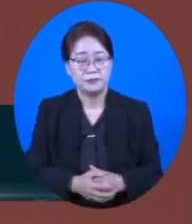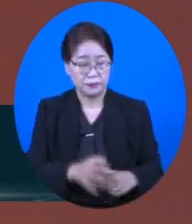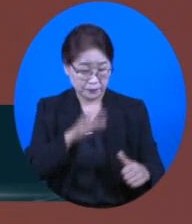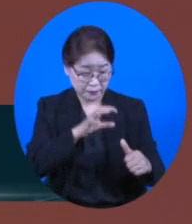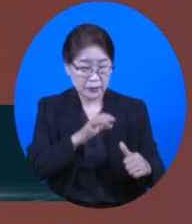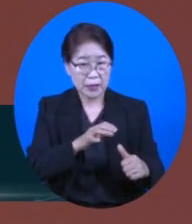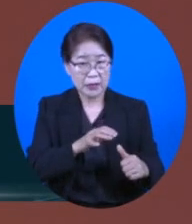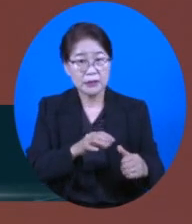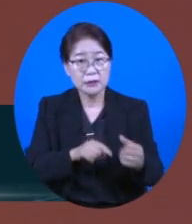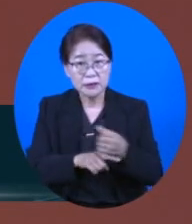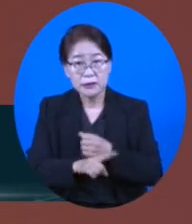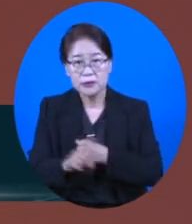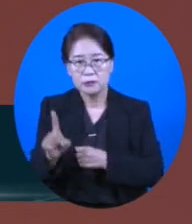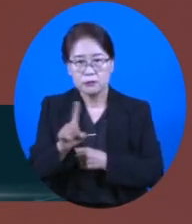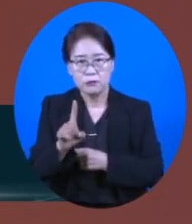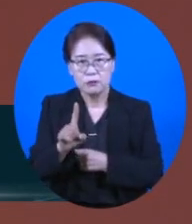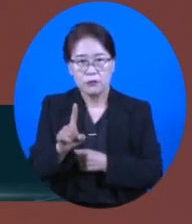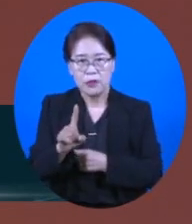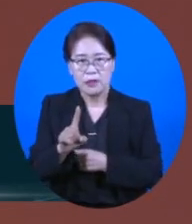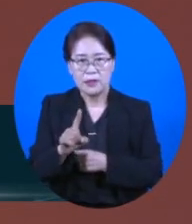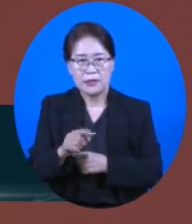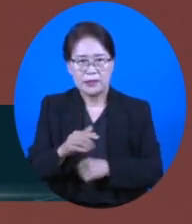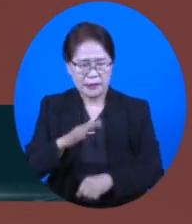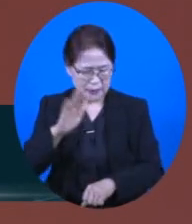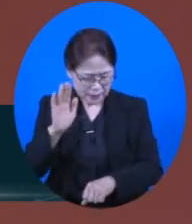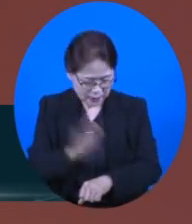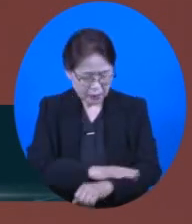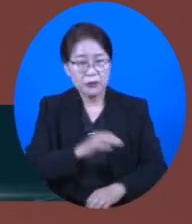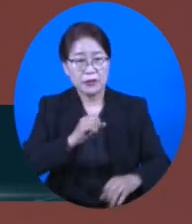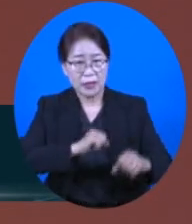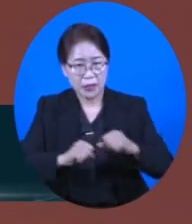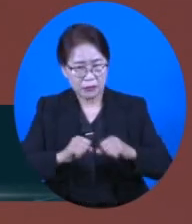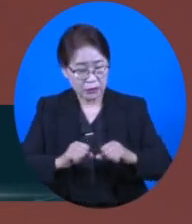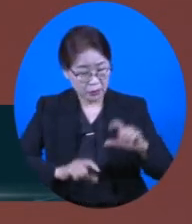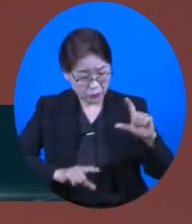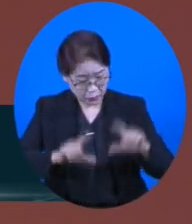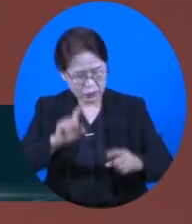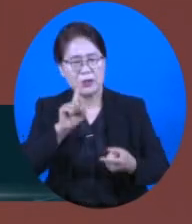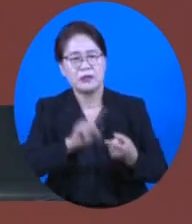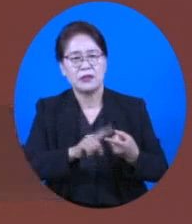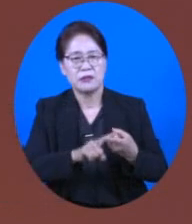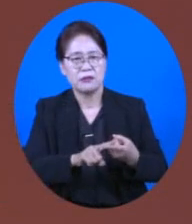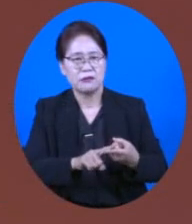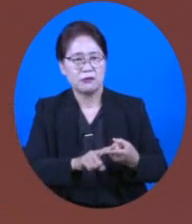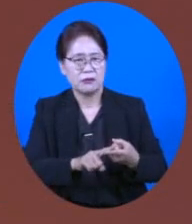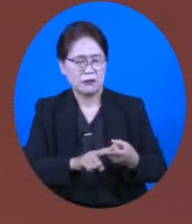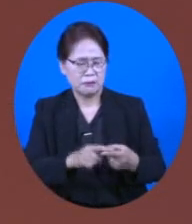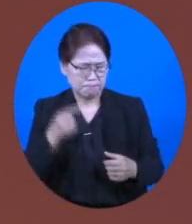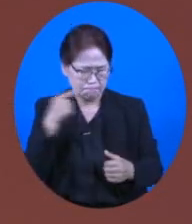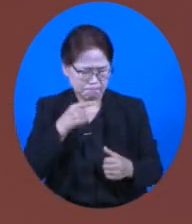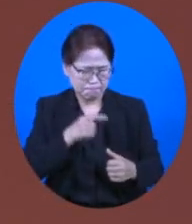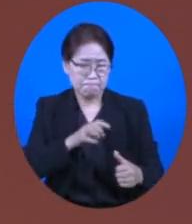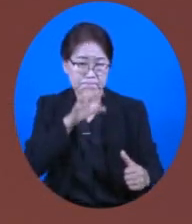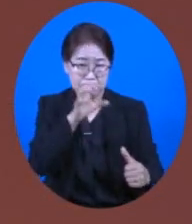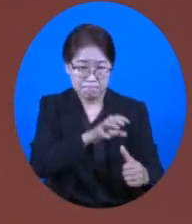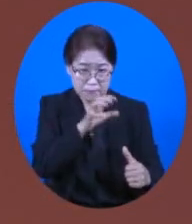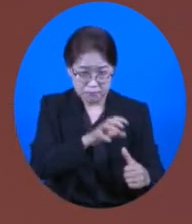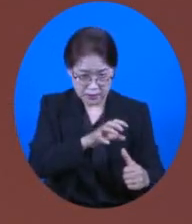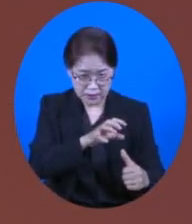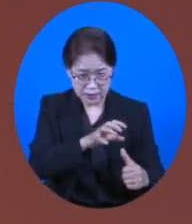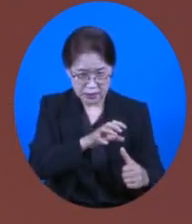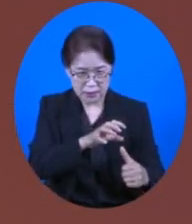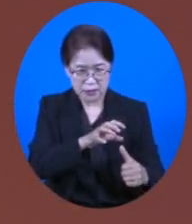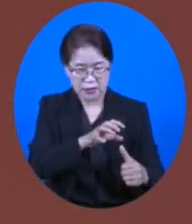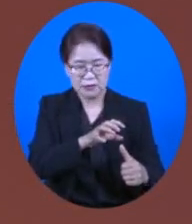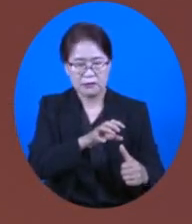말의 원어적인 뜻은 잘못된 행위나 태도에 대하여 주엄하게 꾸짖거나 책망하는